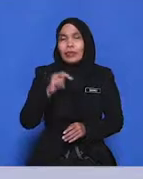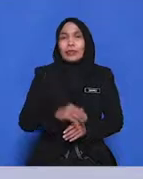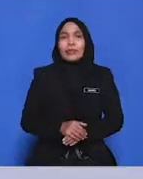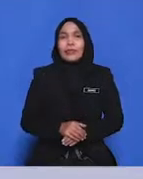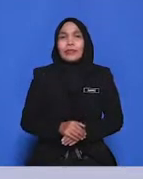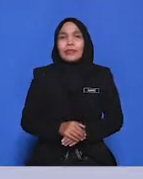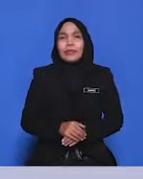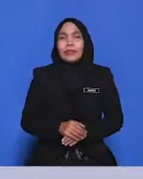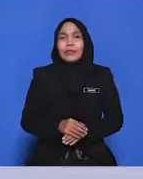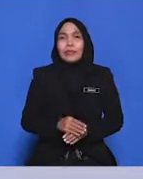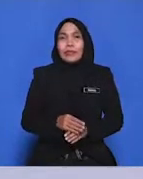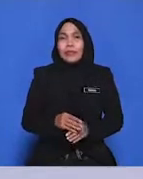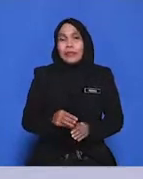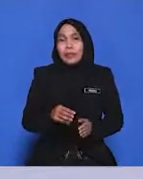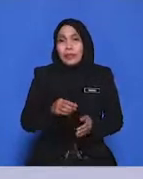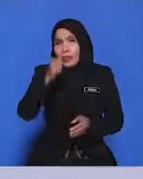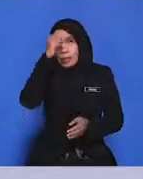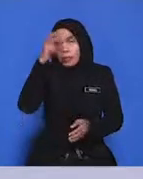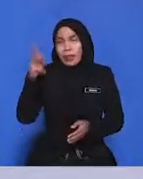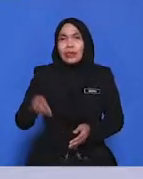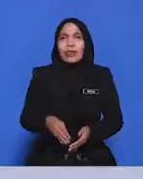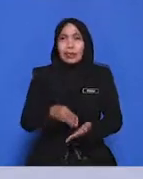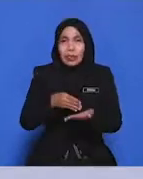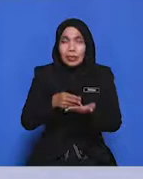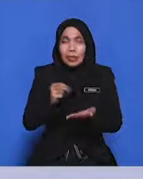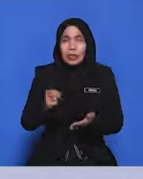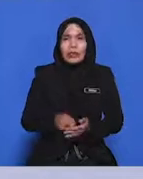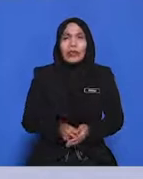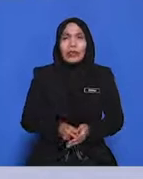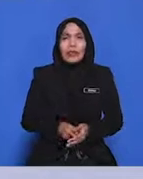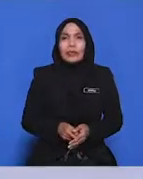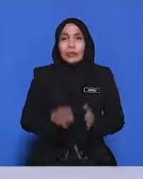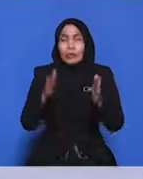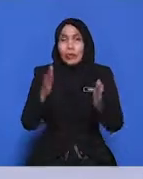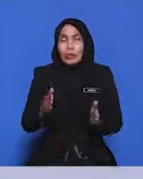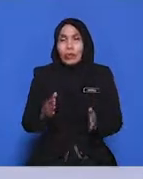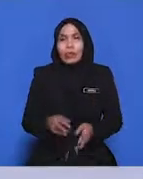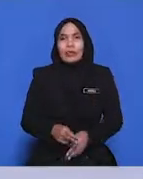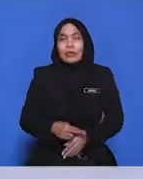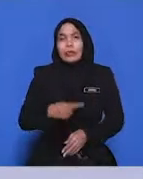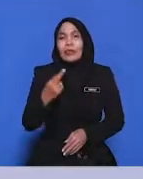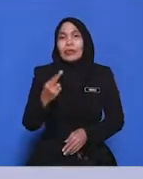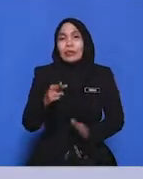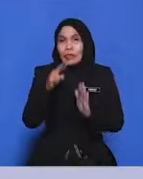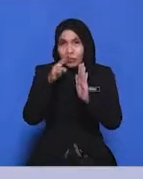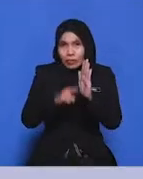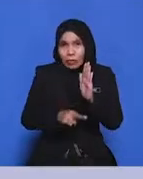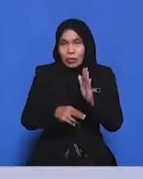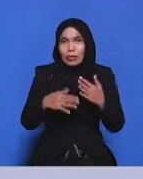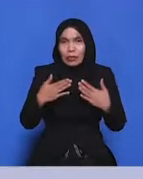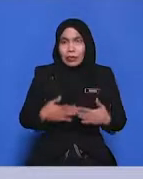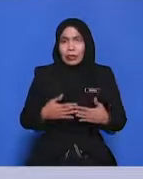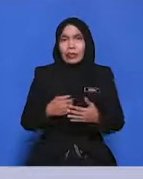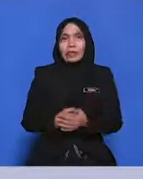menyebabkan sebahagian penduduk pribumi berasa rendah diri dan malu dengan tradisi sehingga